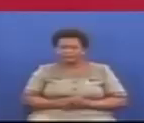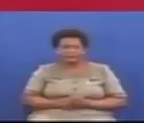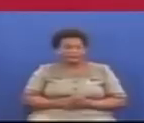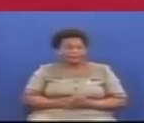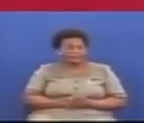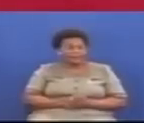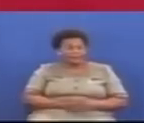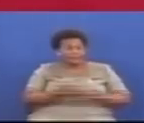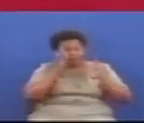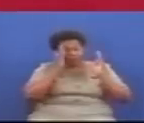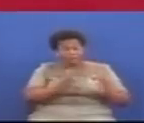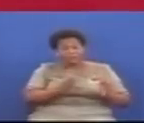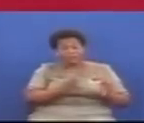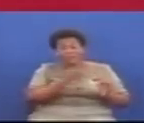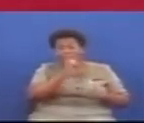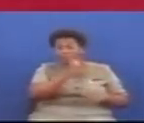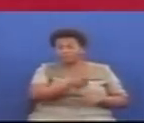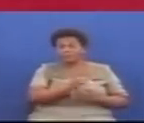spika,